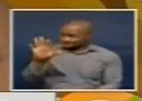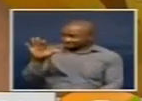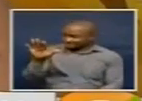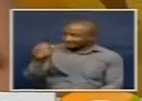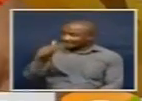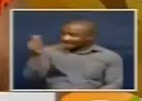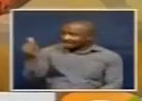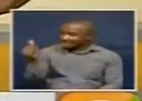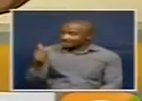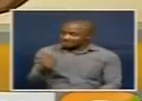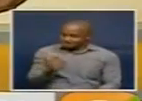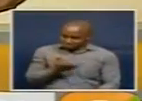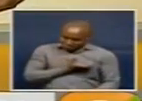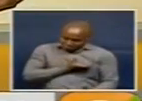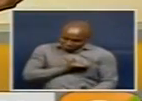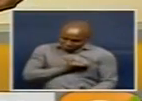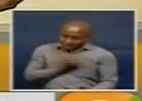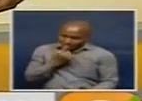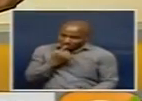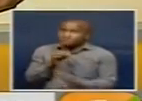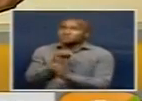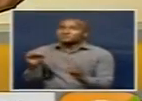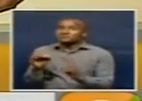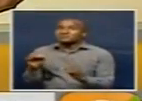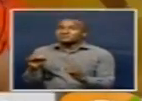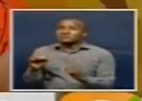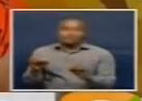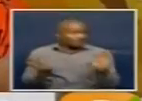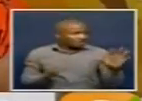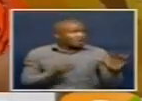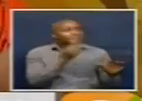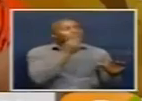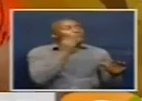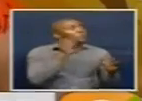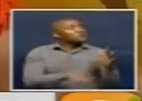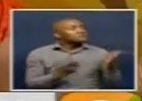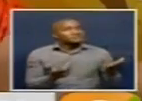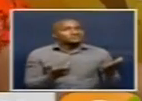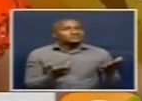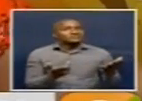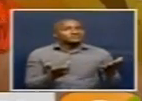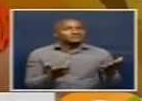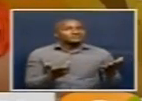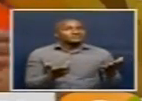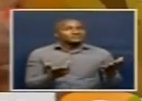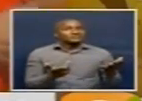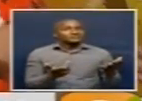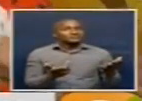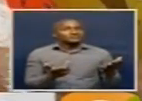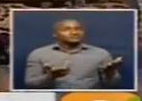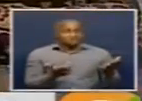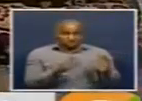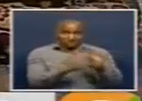huwa hawatoi maziwa hawatoi, waulize vyakula vya kutoa maziwa vyakula gani? Wategemea wala nini? Nipe mkono